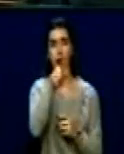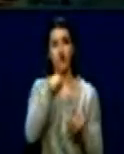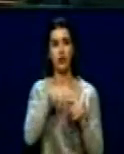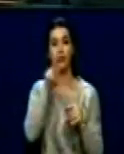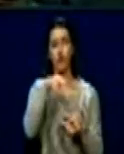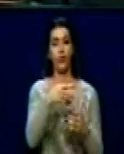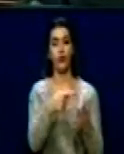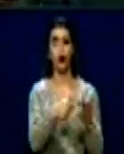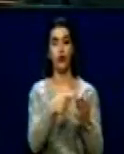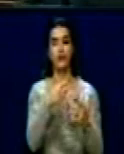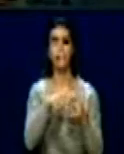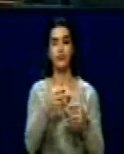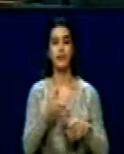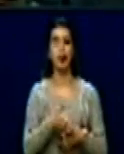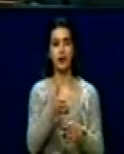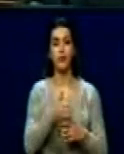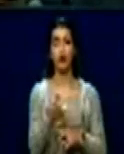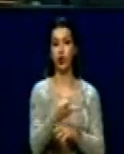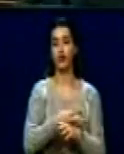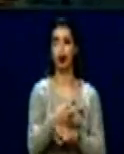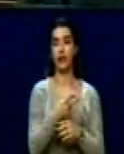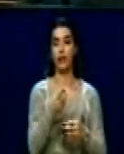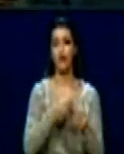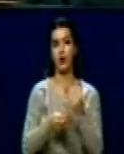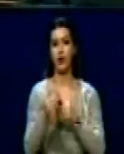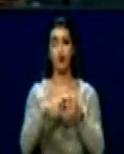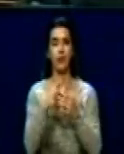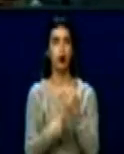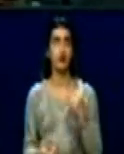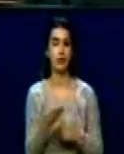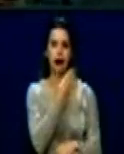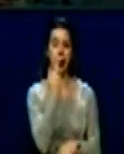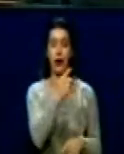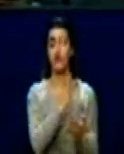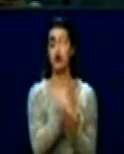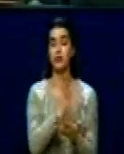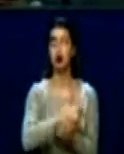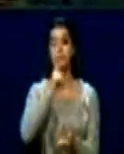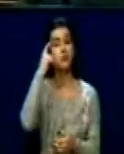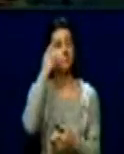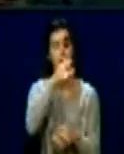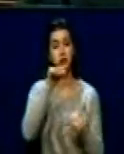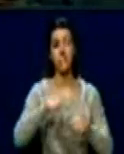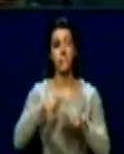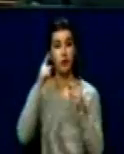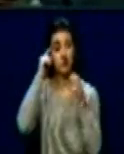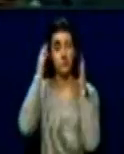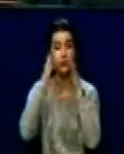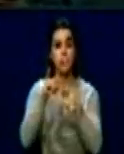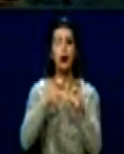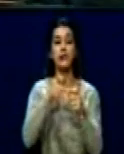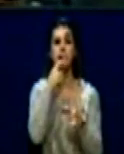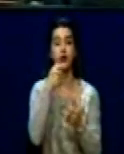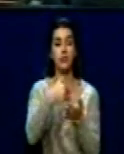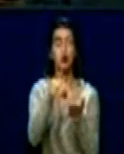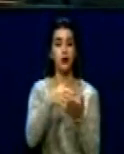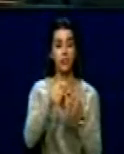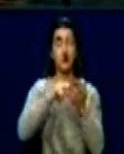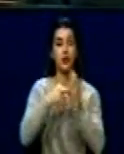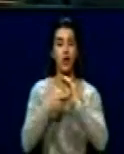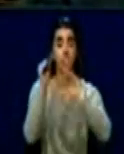vendin nga kolapsi, gjë që po duket se është qëllim primar i kësaj qeverie vazhdimisht në mënyrën se si e shpenzon ose si e projekton